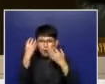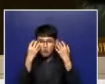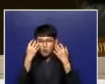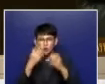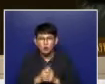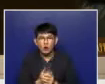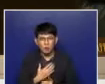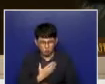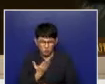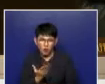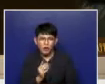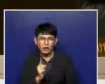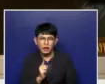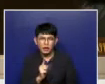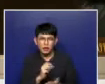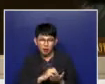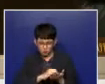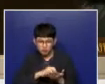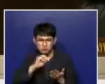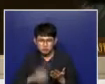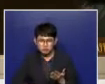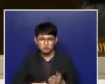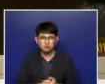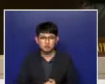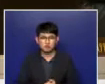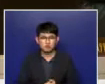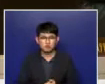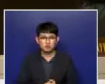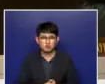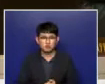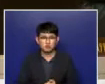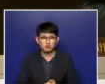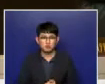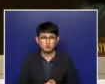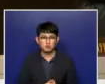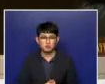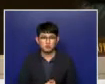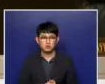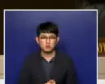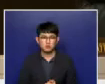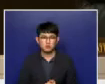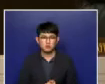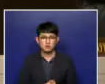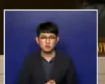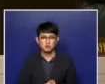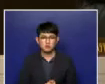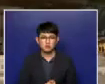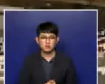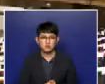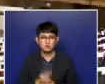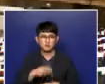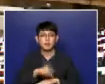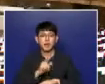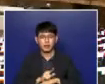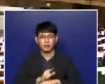ก็จะใช้วิธีการว่าถ้าอย่างงั้นฉันก็จะขยายเวลาขยายระยะสัมปทานของเธอปี 72คือทั้งระบบ